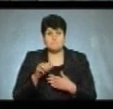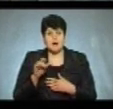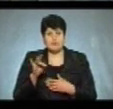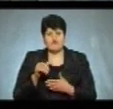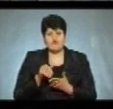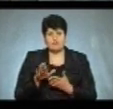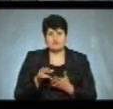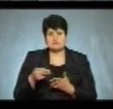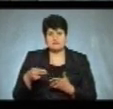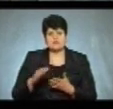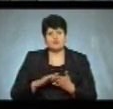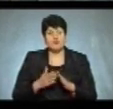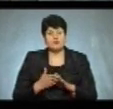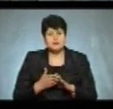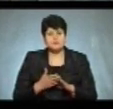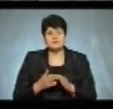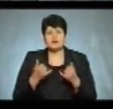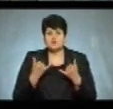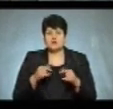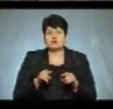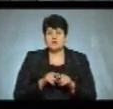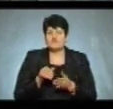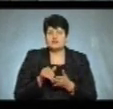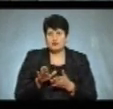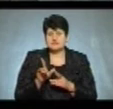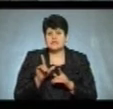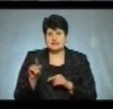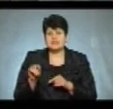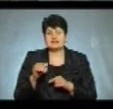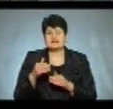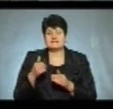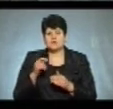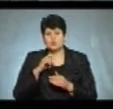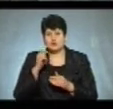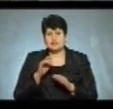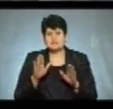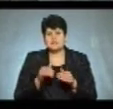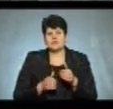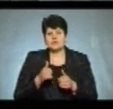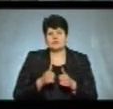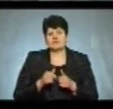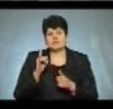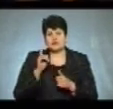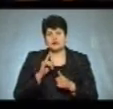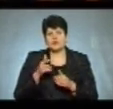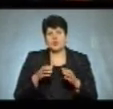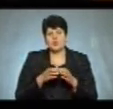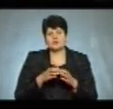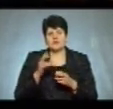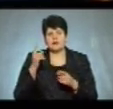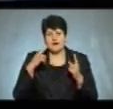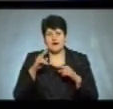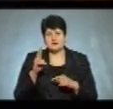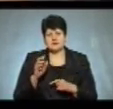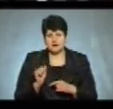відмовилася підписувати договір. Сьогодні також відмовився їхати від України на пісенний конкурс в Ізраїль гурт «Казка».